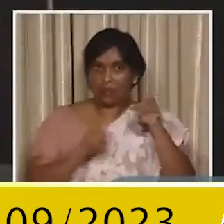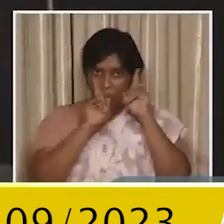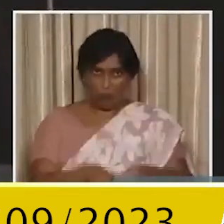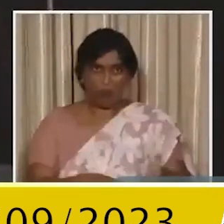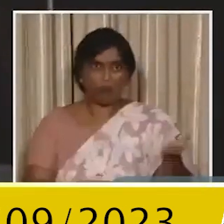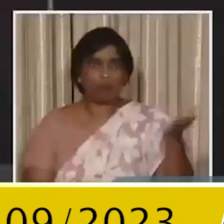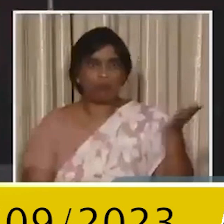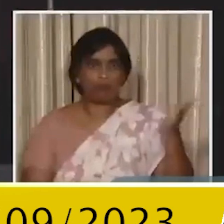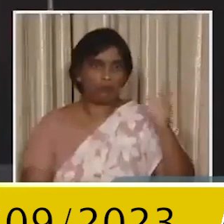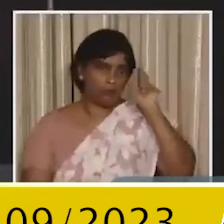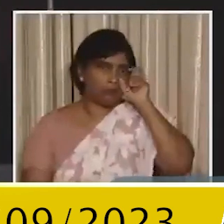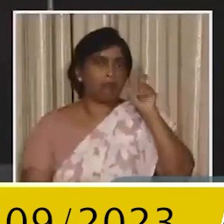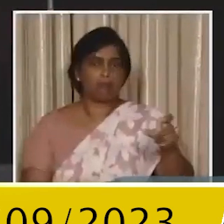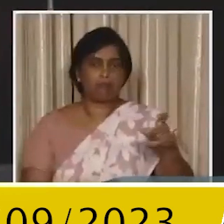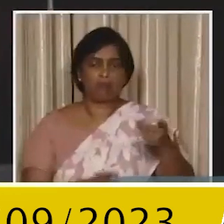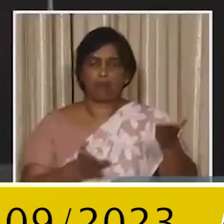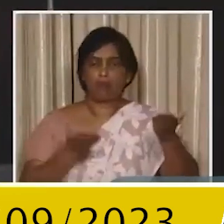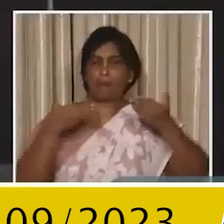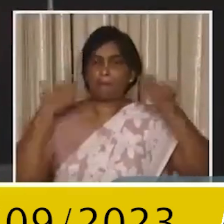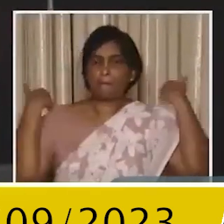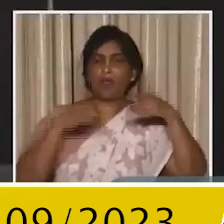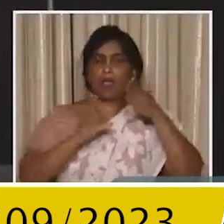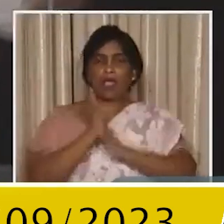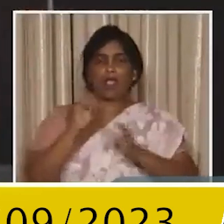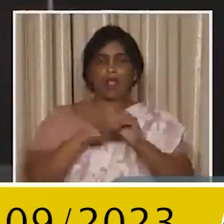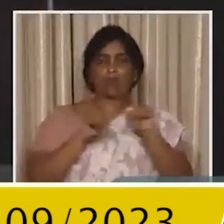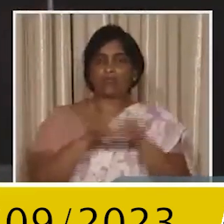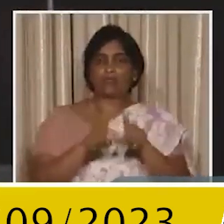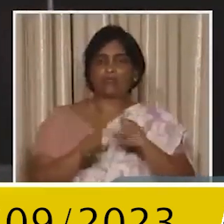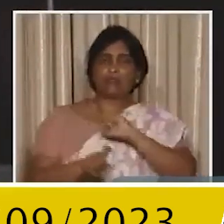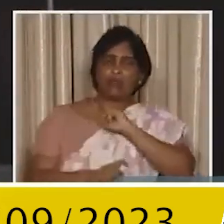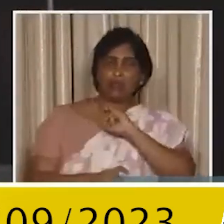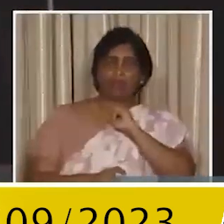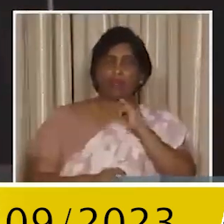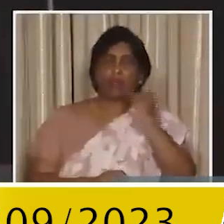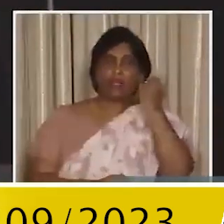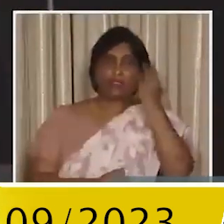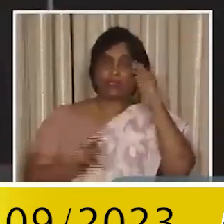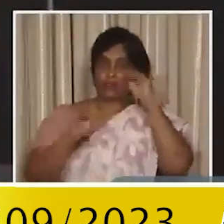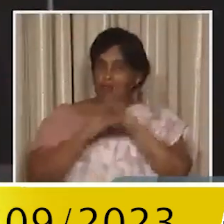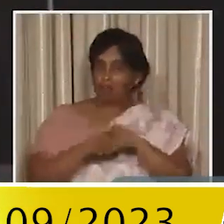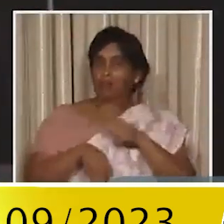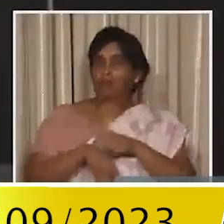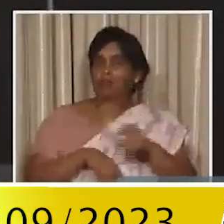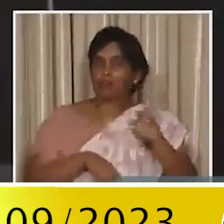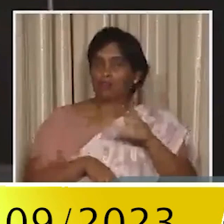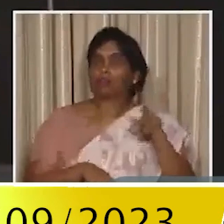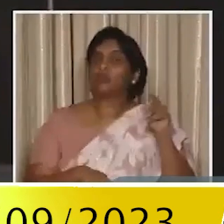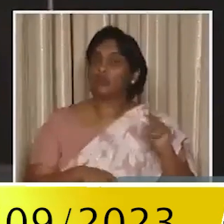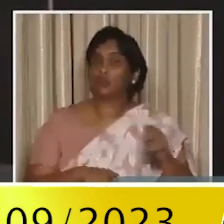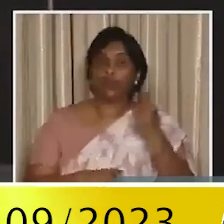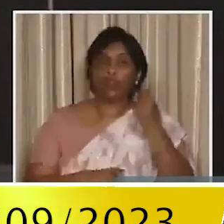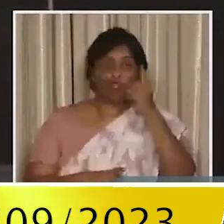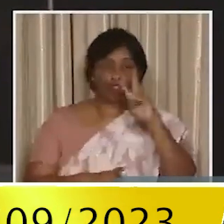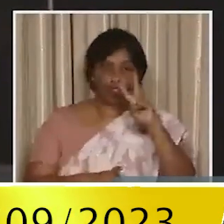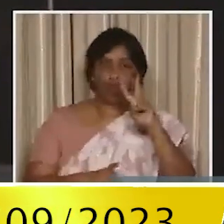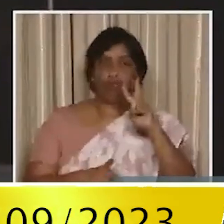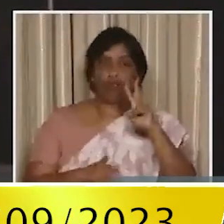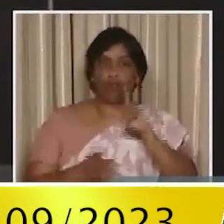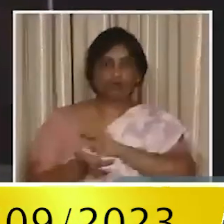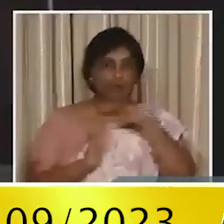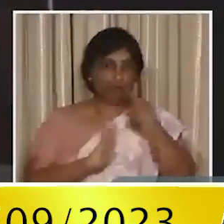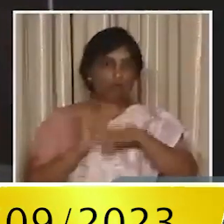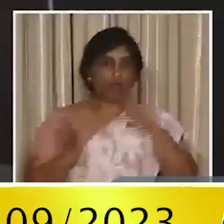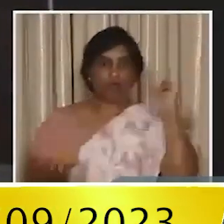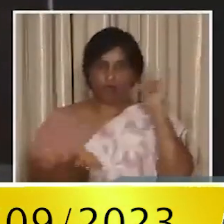කෙනෙක් වගේ හැසිරෙන්නේ මෙයා සිංගප්පූරුවේ ඉන්න කාලේ 12ට ආවා ලංකාවට ගුවන් යානයක් සිංගප්පූරුවේ